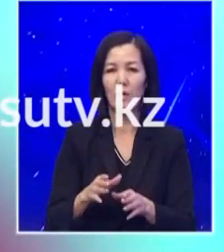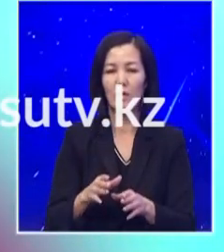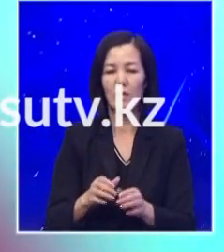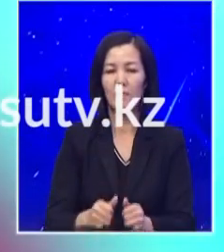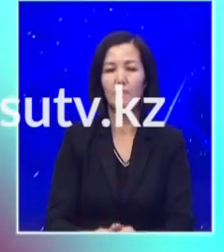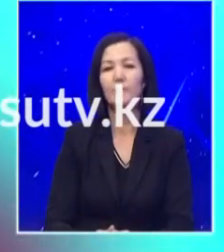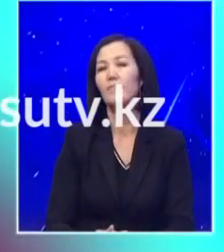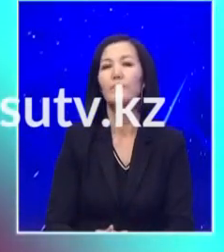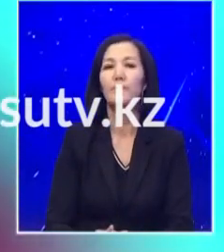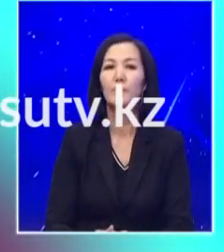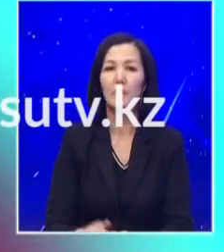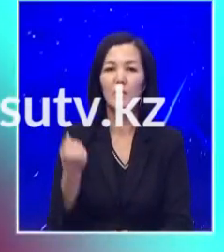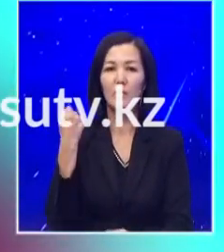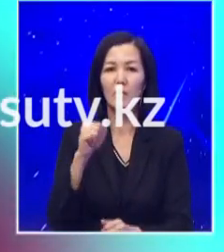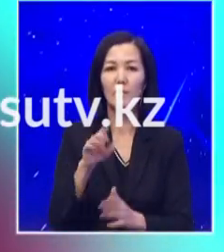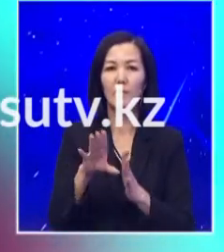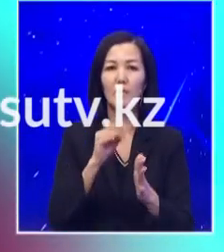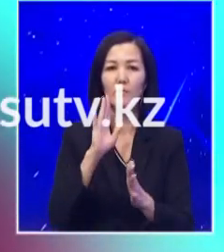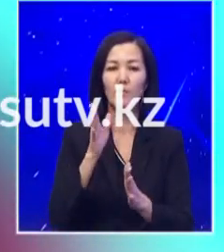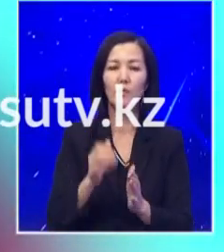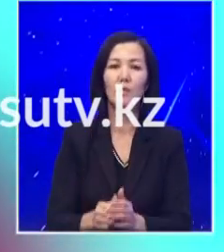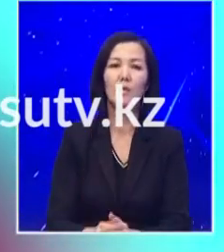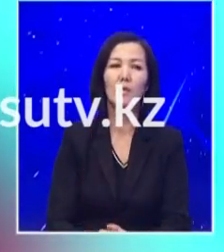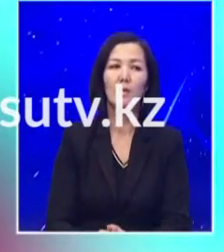да көп медаль аламыз деген ойдамыз.